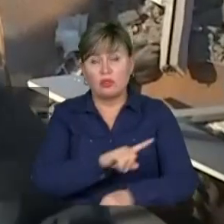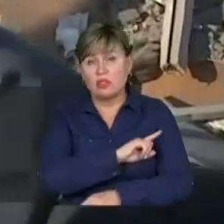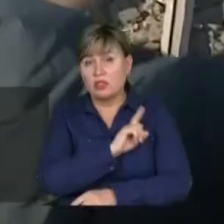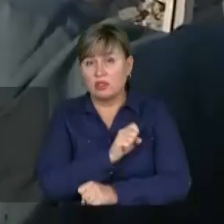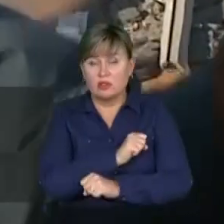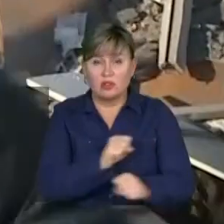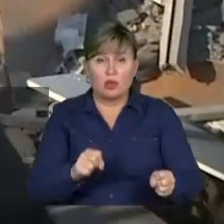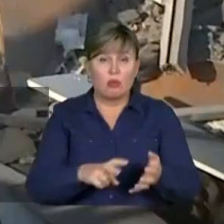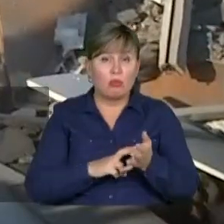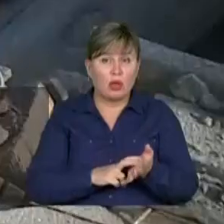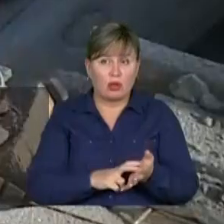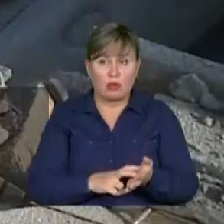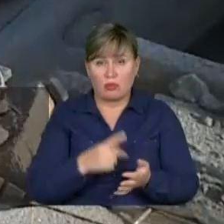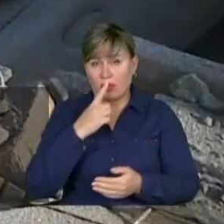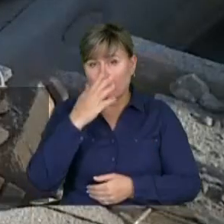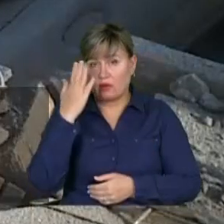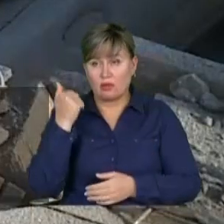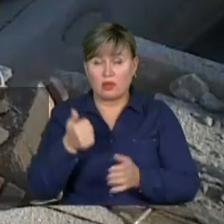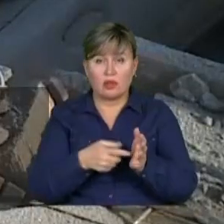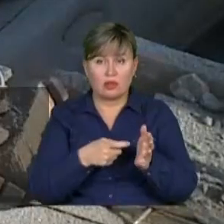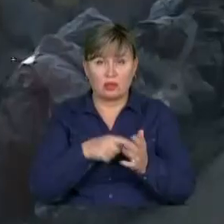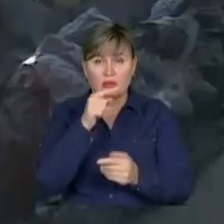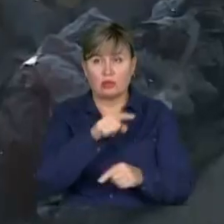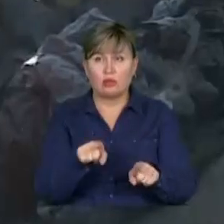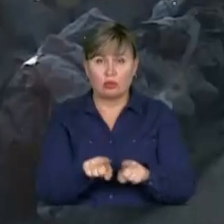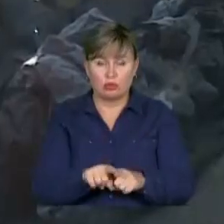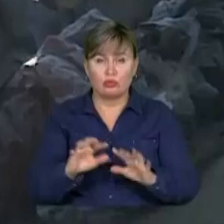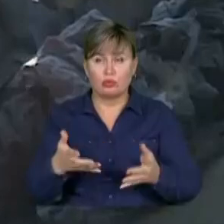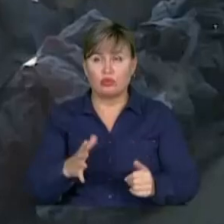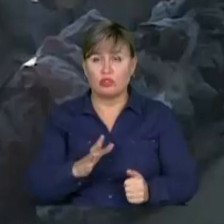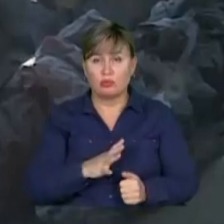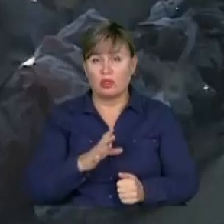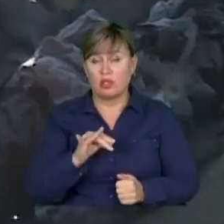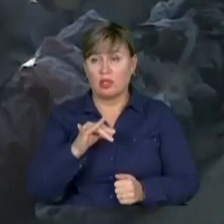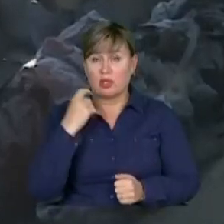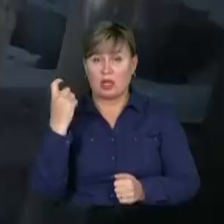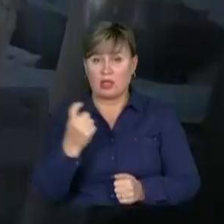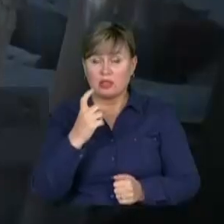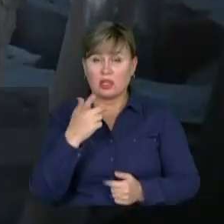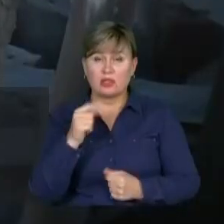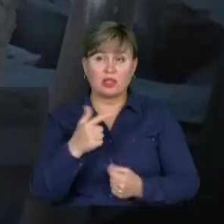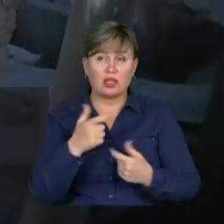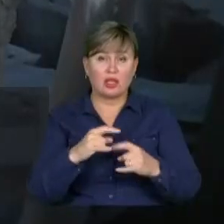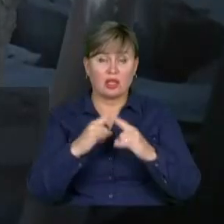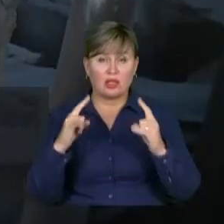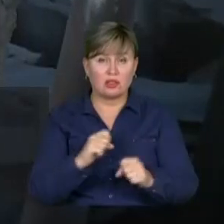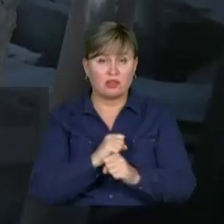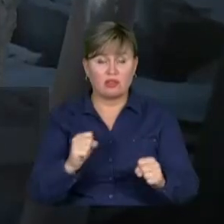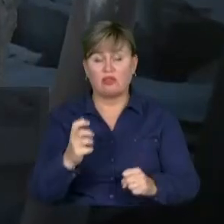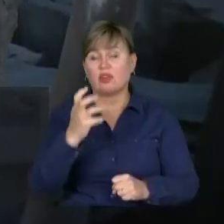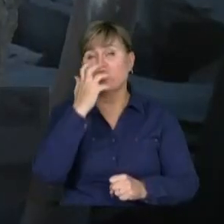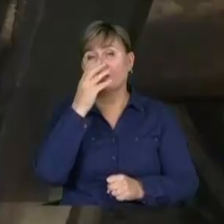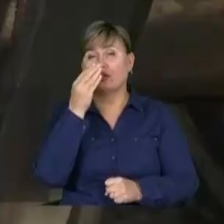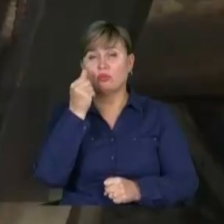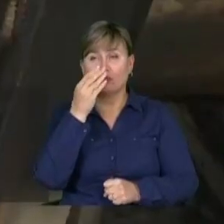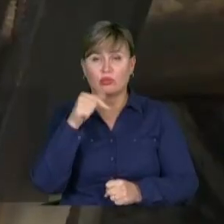взрыв. Боимся теперь. Недавно в Темиртау был такой случай. А вот владелец квартиры, где и взорвался газовый баллон, находится в реанимации. Мужчину